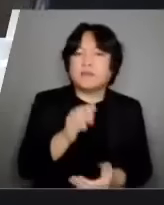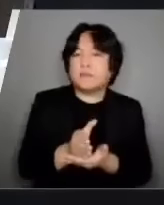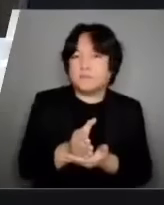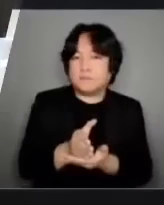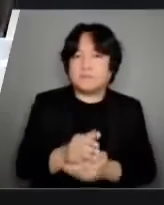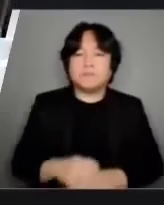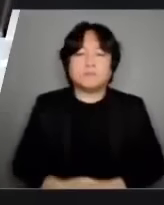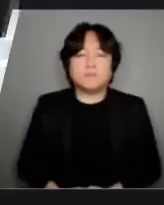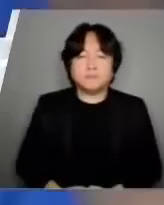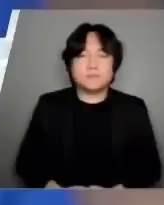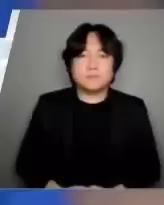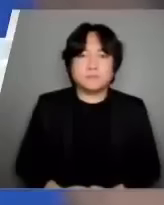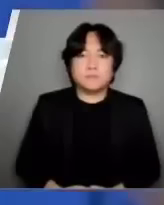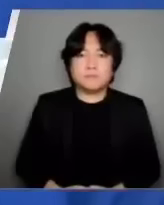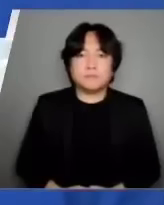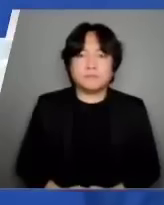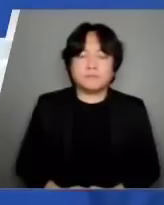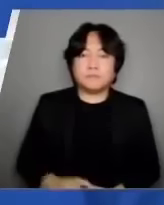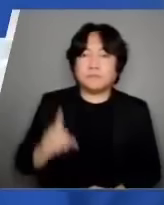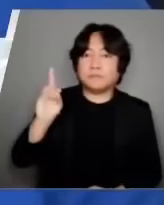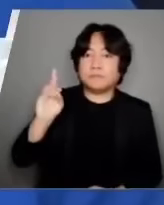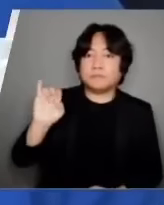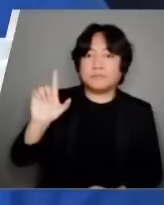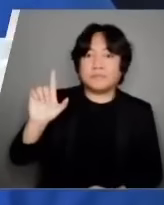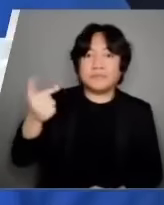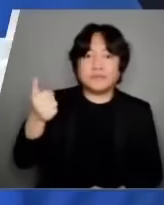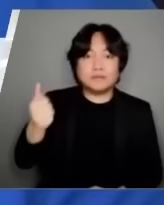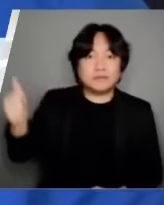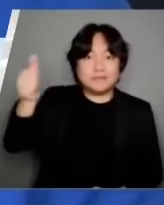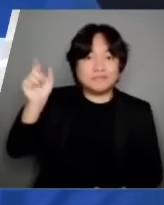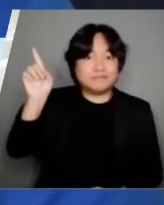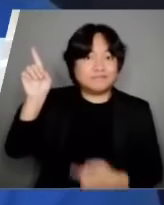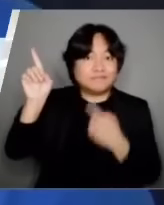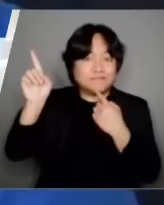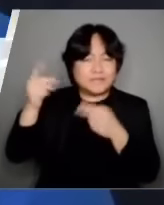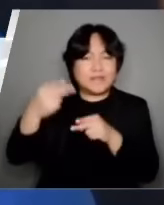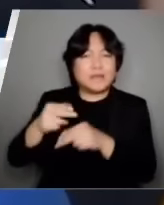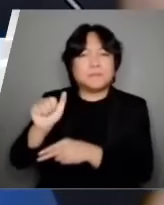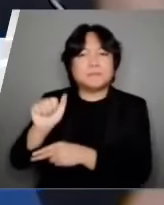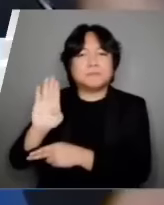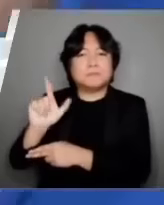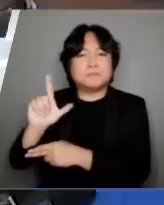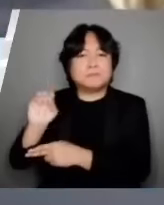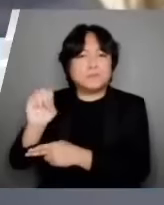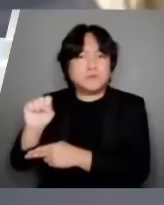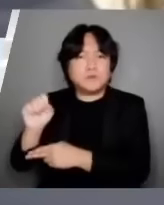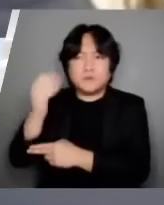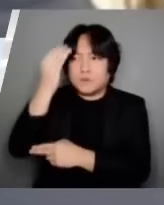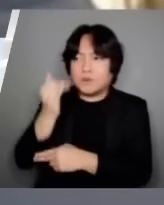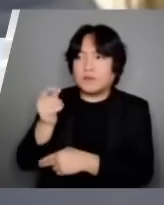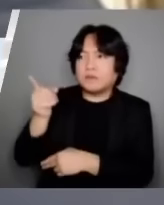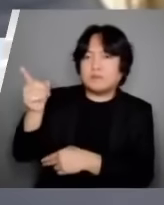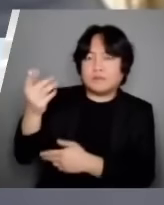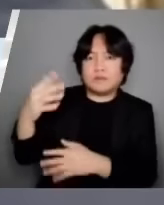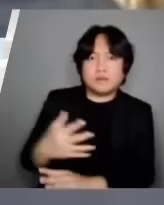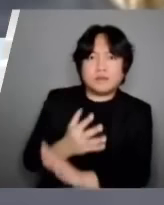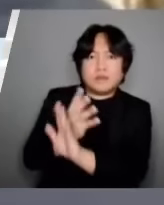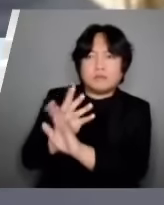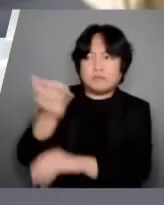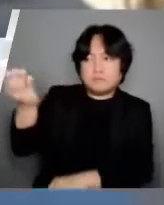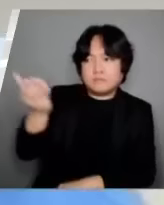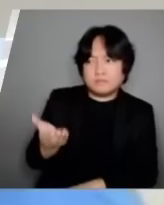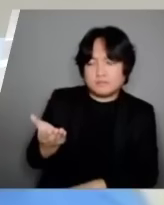din ni DILG Secretary Abalos ang inilabas na TPO ng Davao City RTC. Ang kaso raw kasi ni